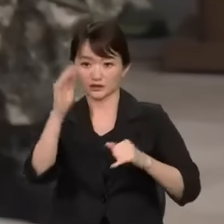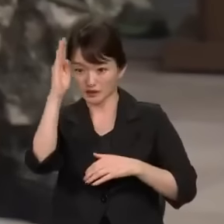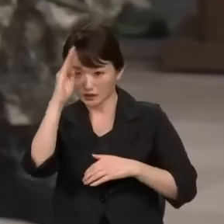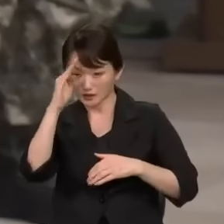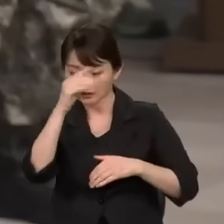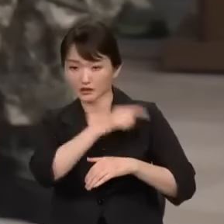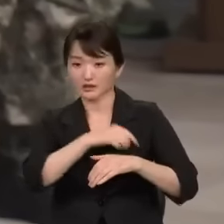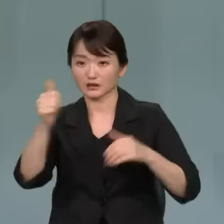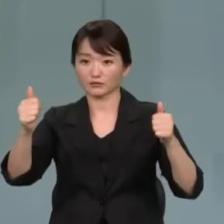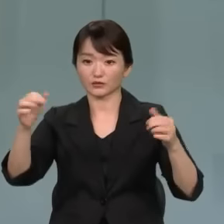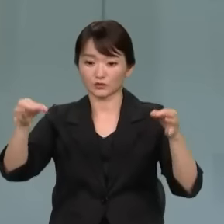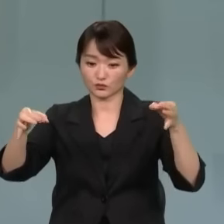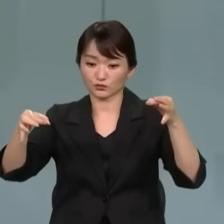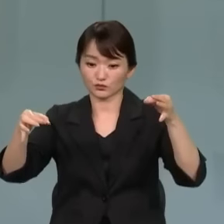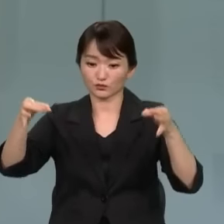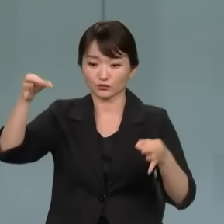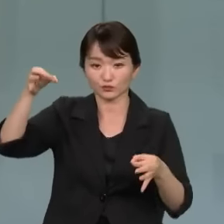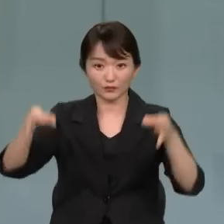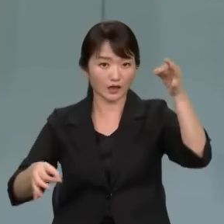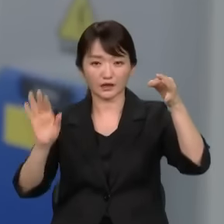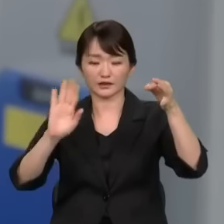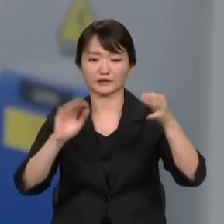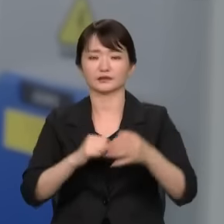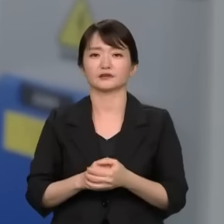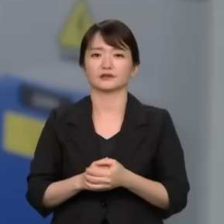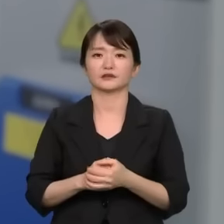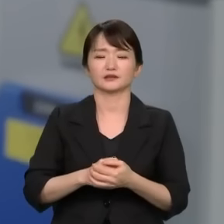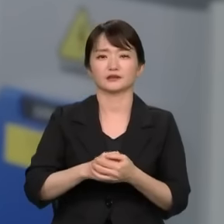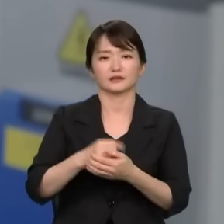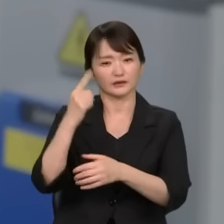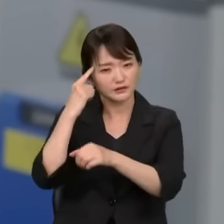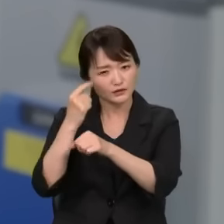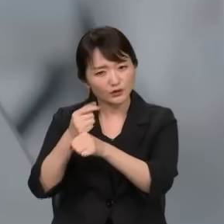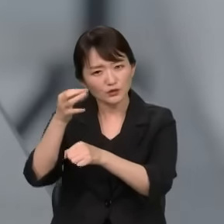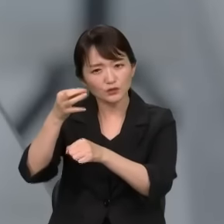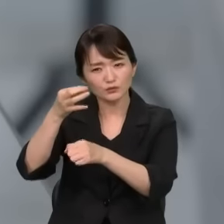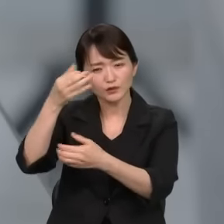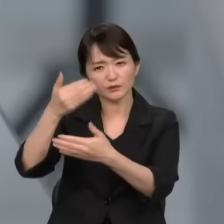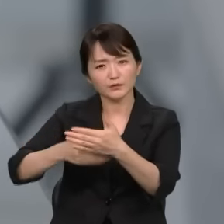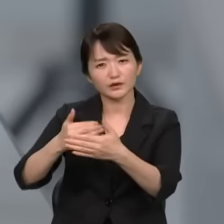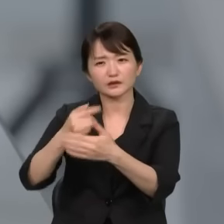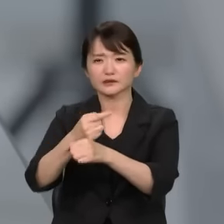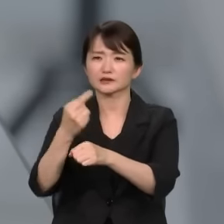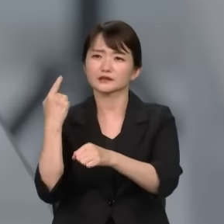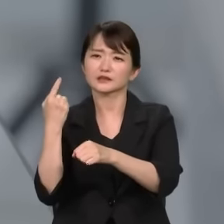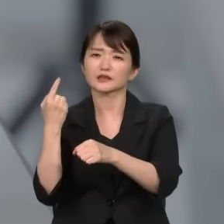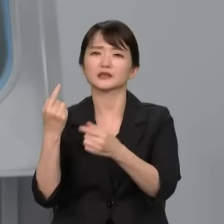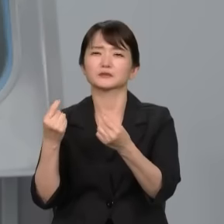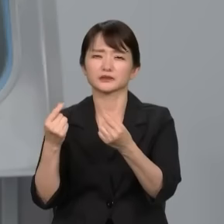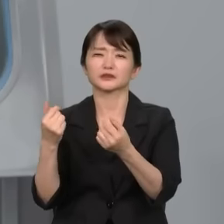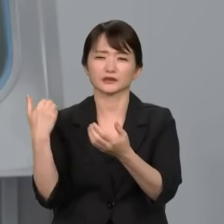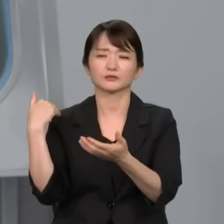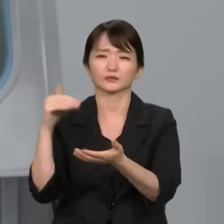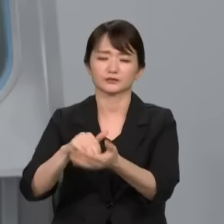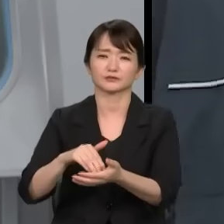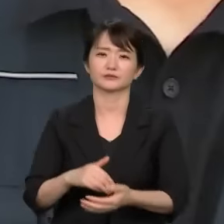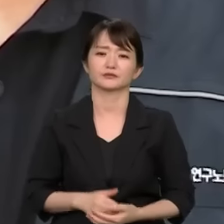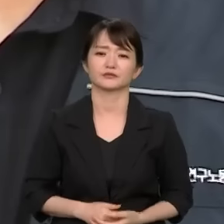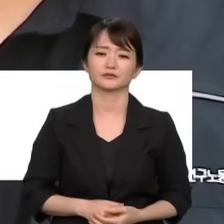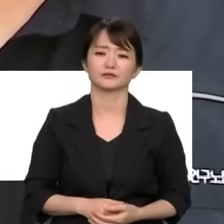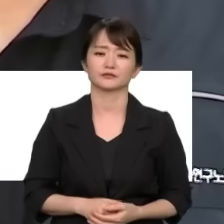설명했습니다 내년 예산 증가율이 가장 큰 r&d 부분은 대폭 삭감 되기 전인 지난의 수준으로 원상 복귀했습니다